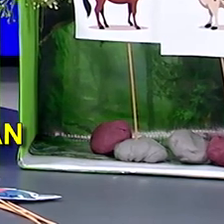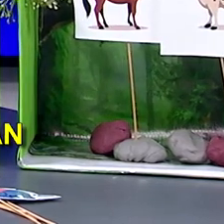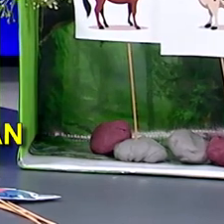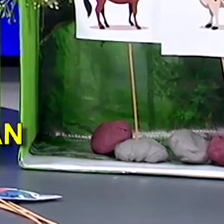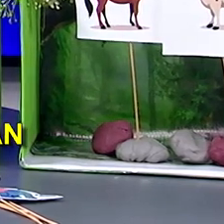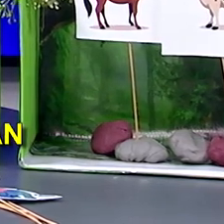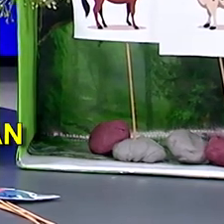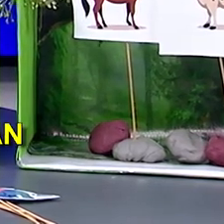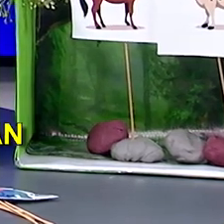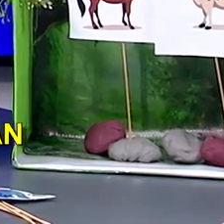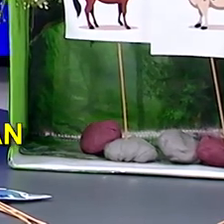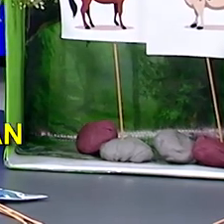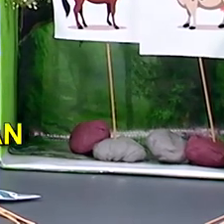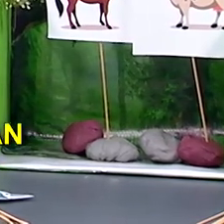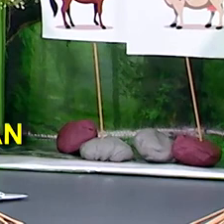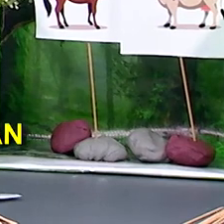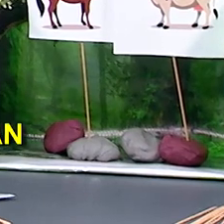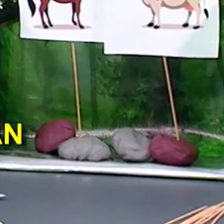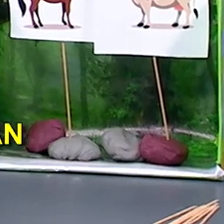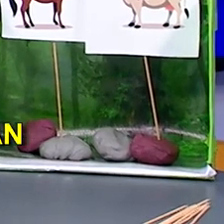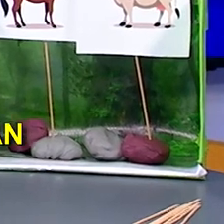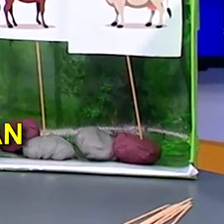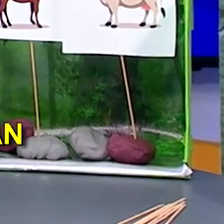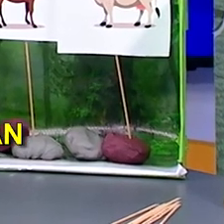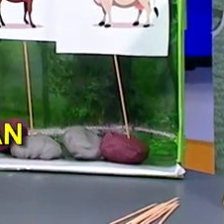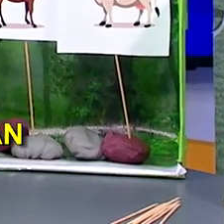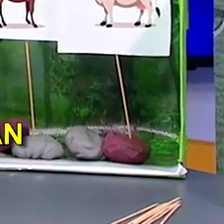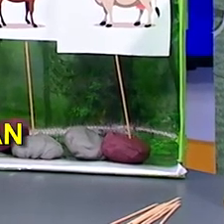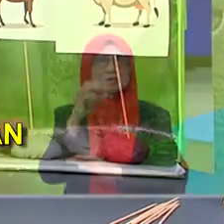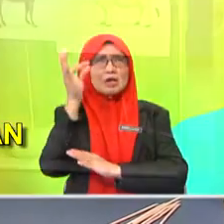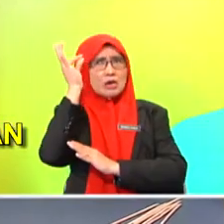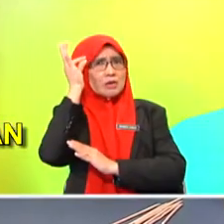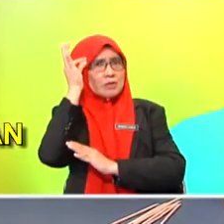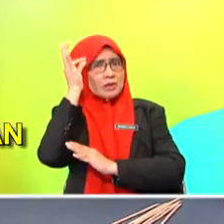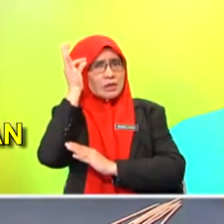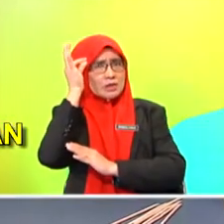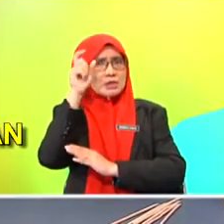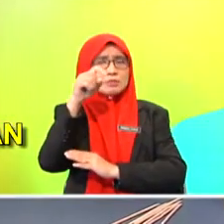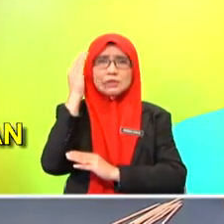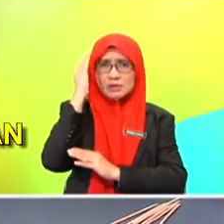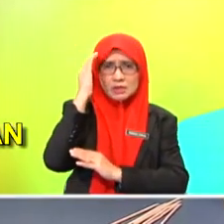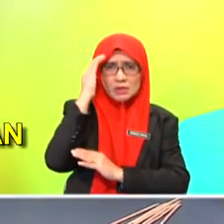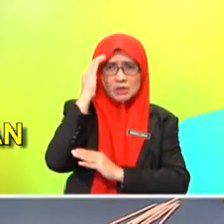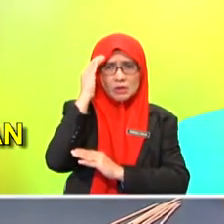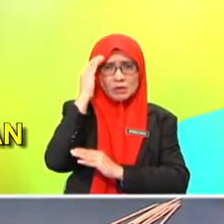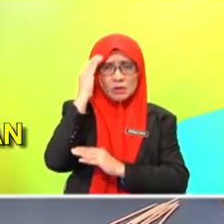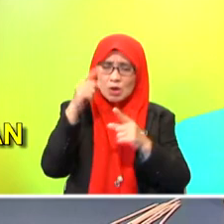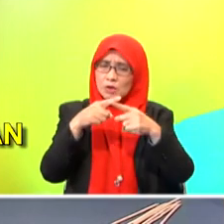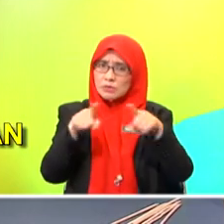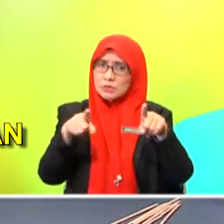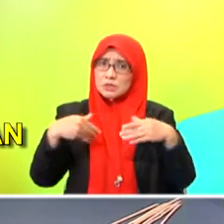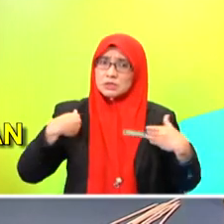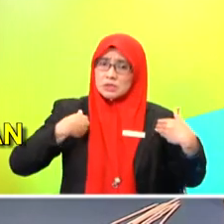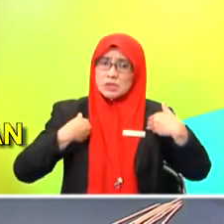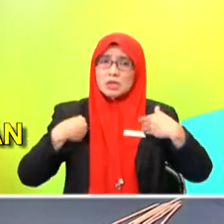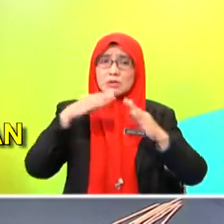Alamak, yang ni terbaliklah cikgu. Tak apa, masih nampak okey lagi. Okey. Lepas tu saya rasa penguin ni